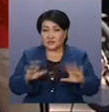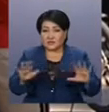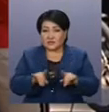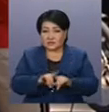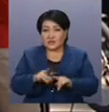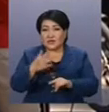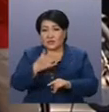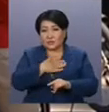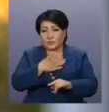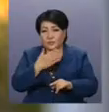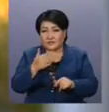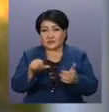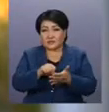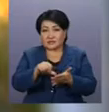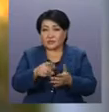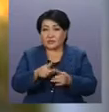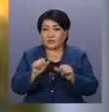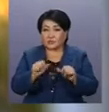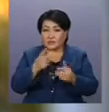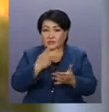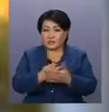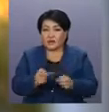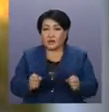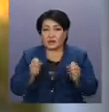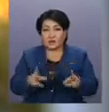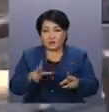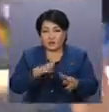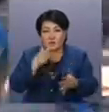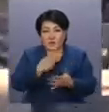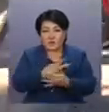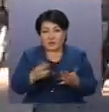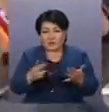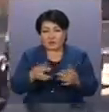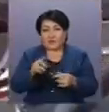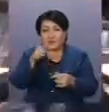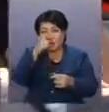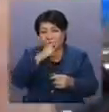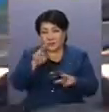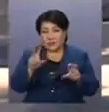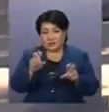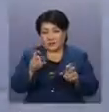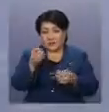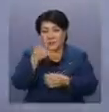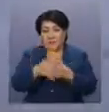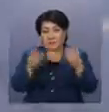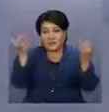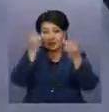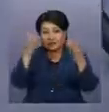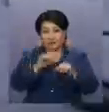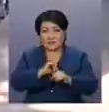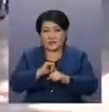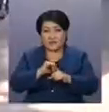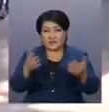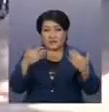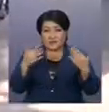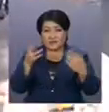қатысты. Бірақ бұл спорт түрлерінің қауіпті болғанына қарамастан, Максим Горький атындағы орталық мәдениет және демалыс саябағына келген халықтың